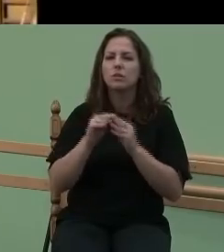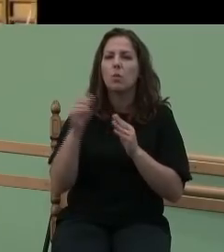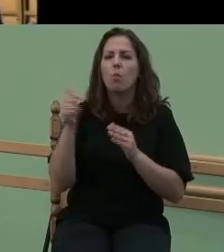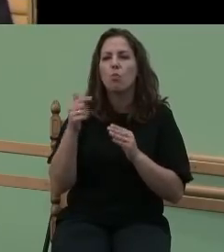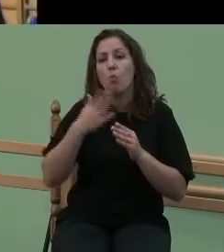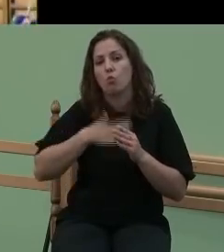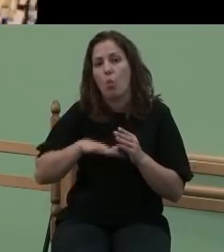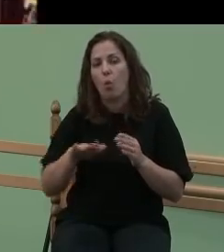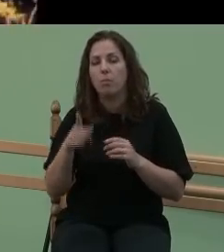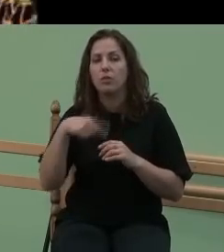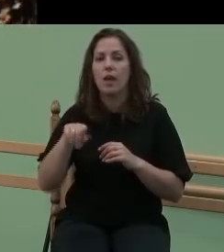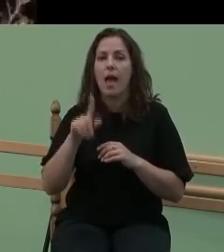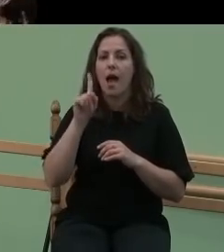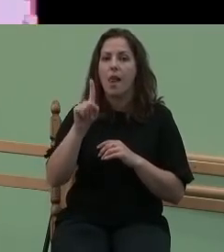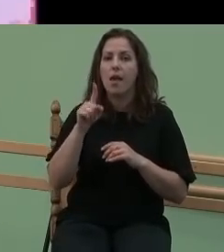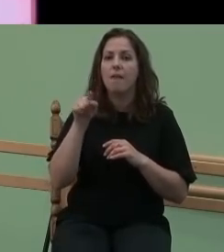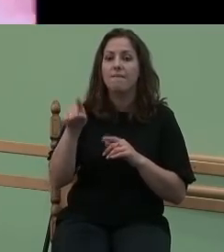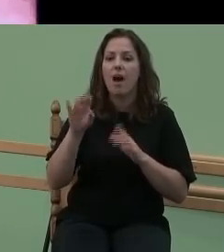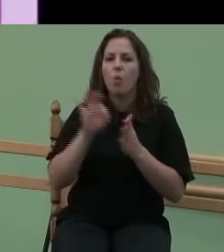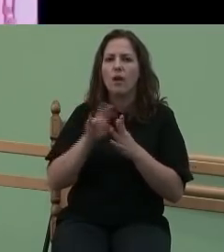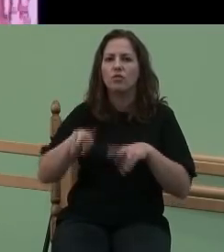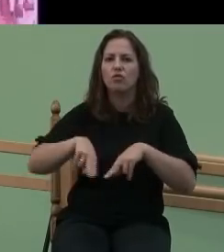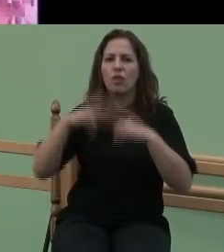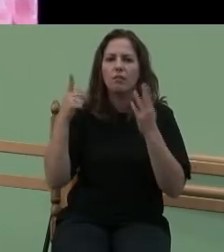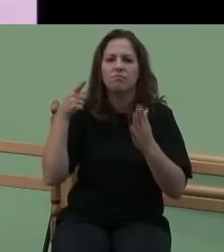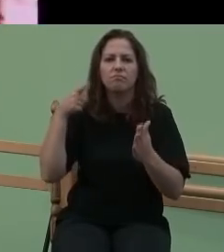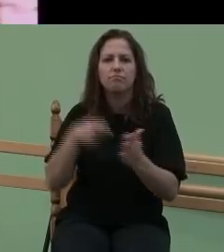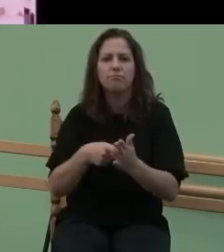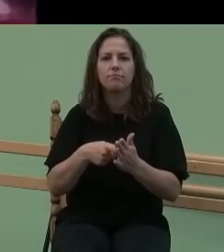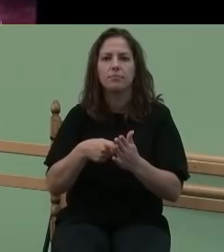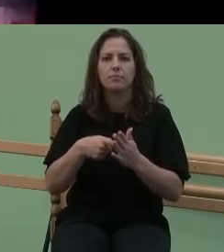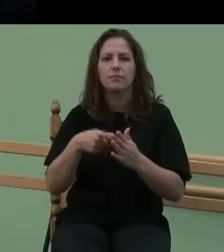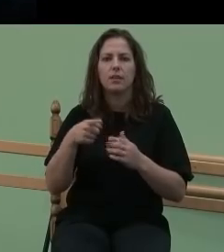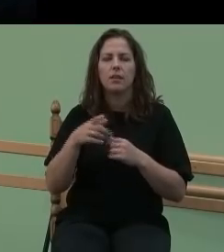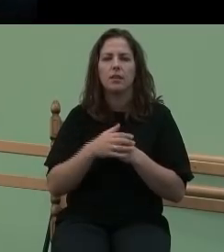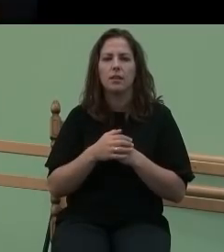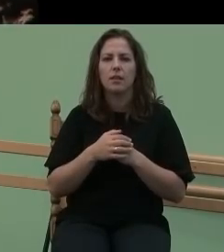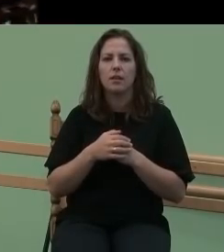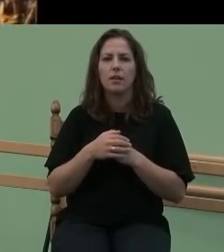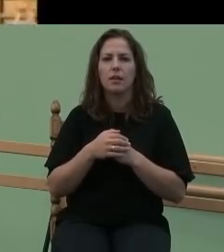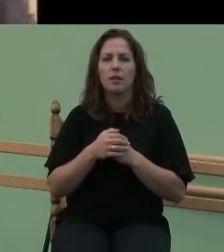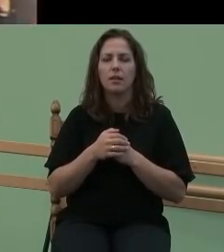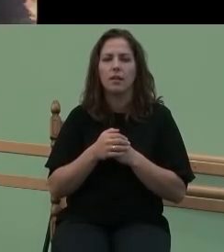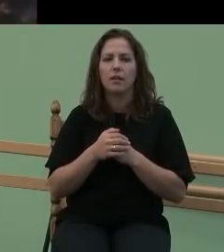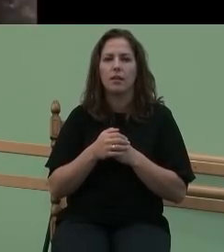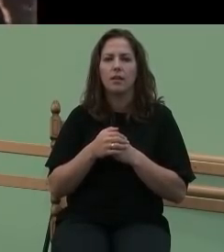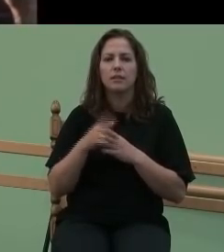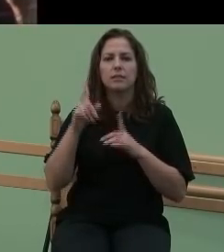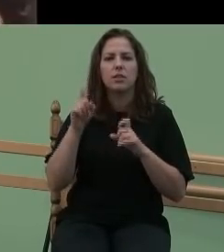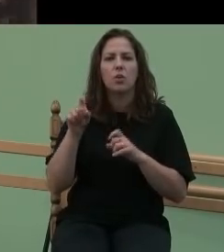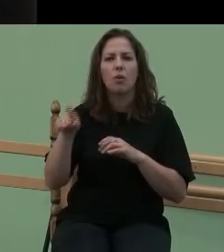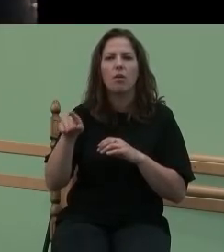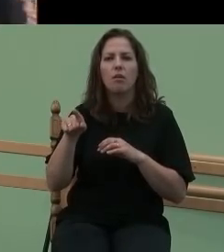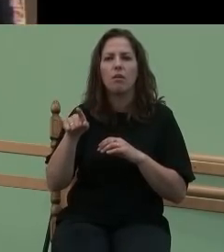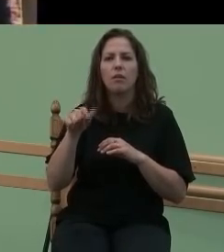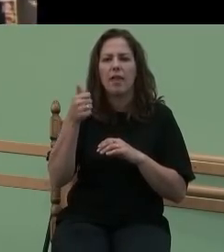się lubić. Jednak tego feralnego dnia dochodzi do przepychanek, do wyzwisk. Ty nazwałeś go pedałem, on